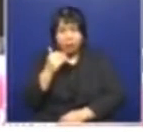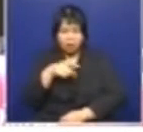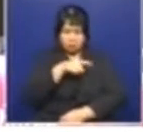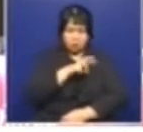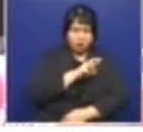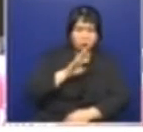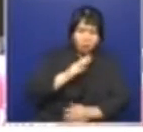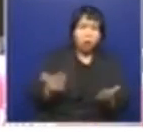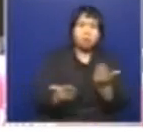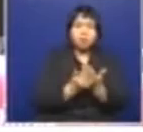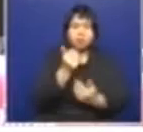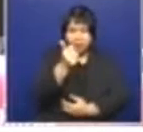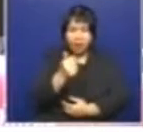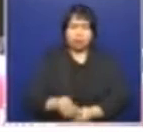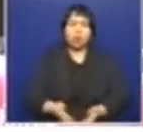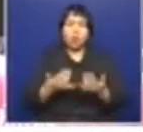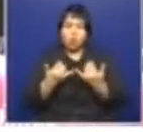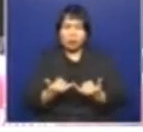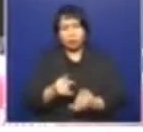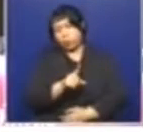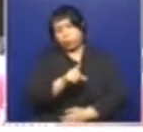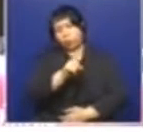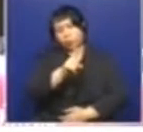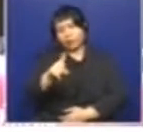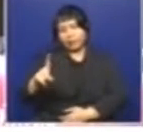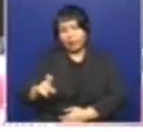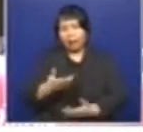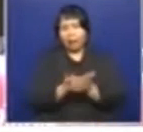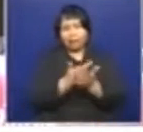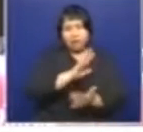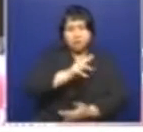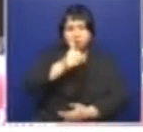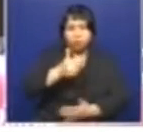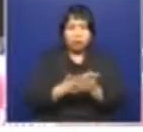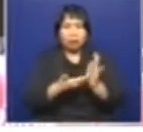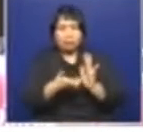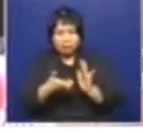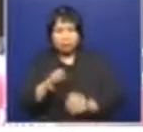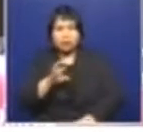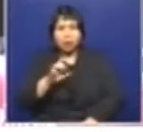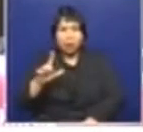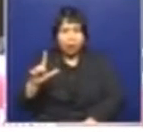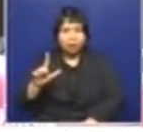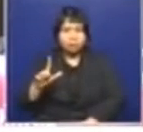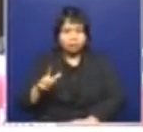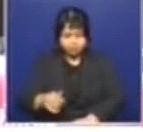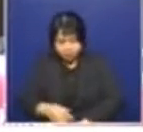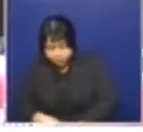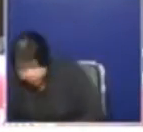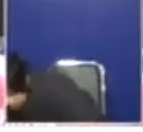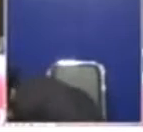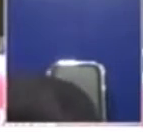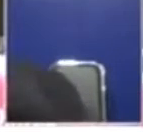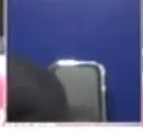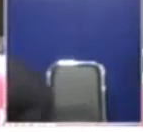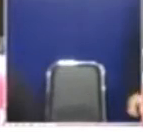บ.จนถึงวันนี้มันจะตายกันหมดแล้วนี่เงินฟื้นฟูยังเบิกได้แค่400ล้านน่ะจาก